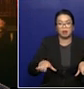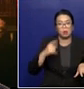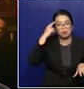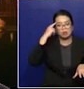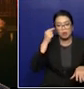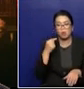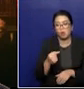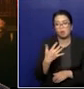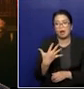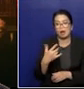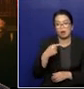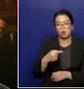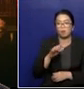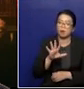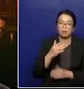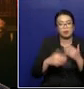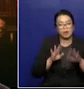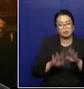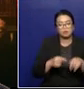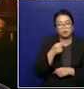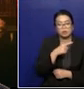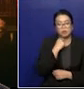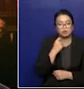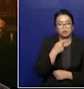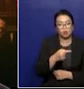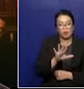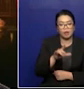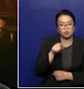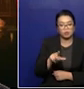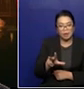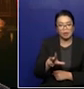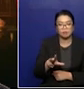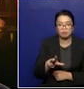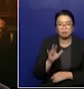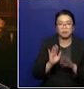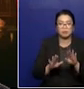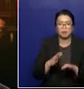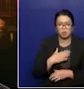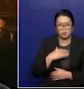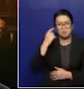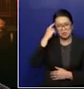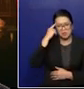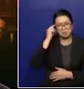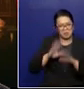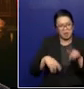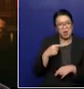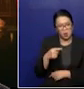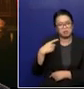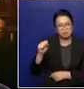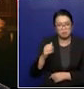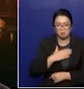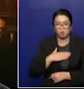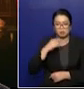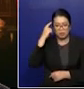ลบ5ลบ 5.3 ท่านไปดูตัวเลขได้ฮะท่านไปดูเทปการอภิปรายผมก็ได้ฮะผมบอกว่าน่าจะไปอยู่ถึง10มั้งครับปร